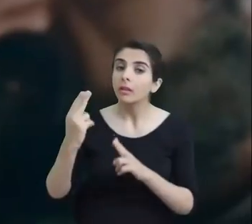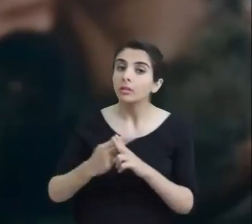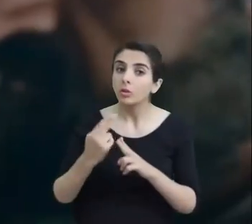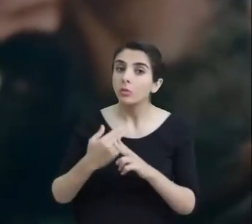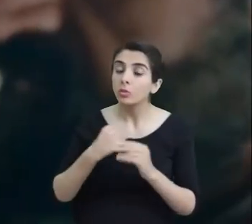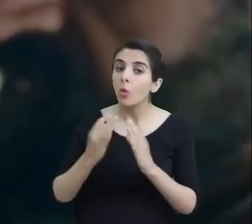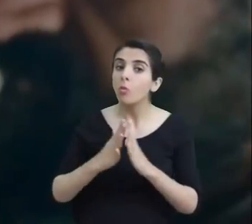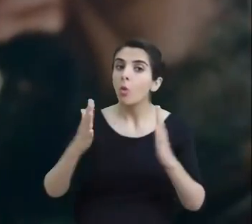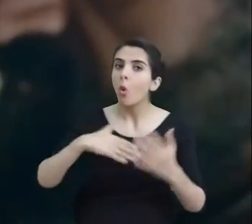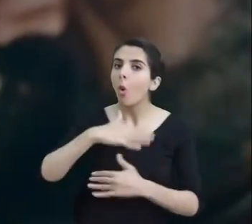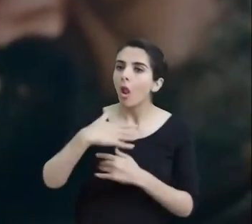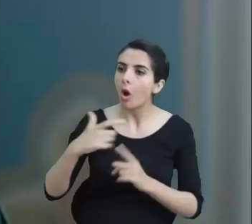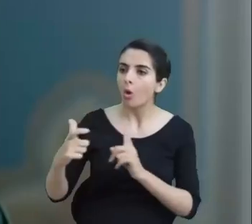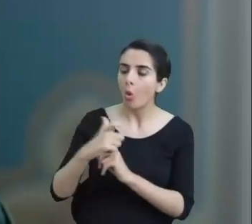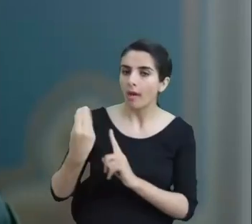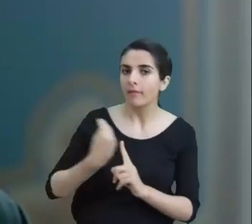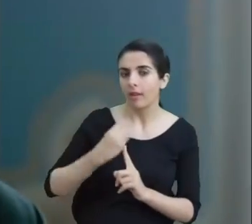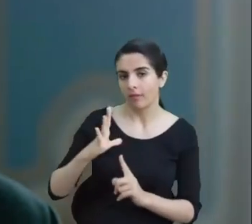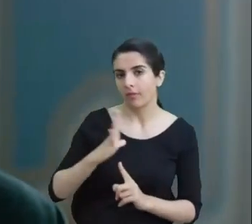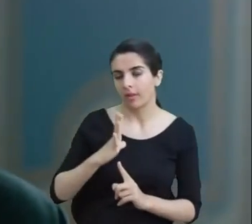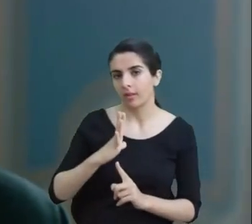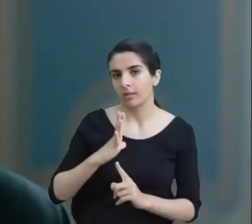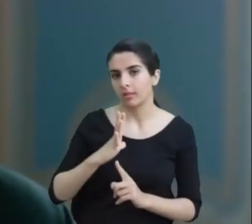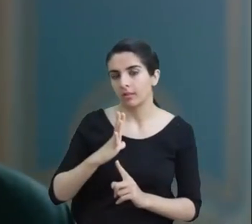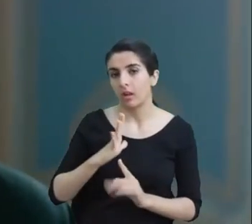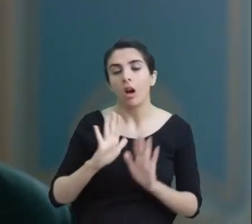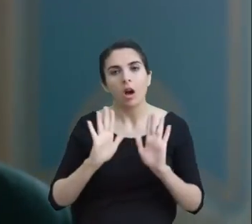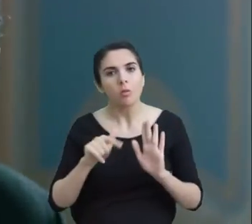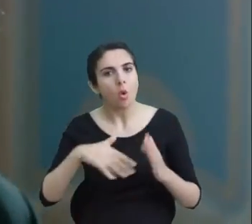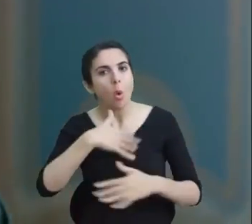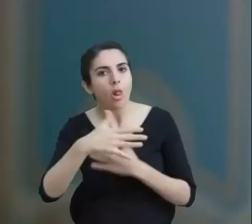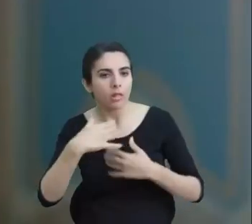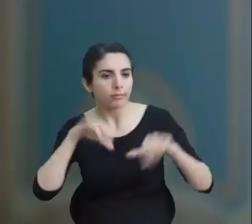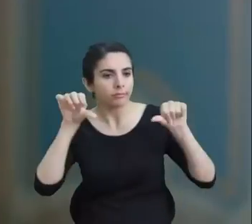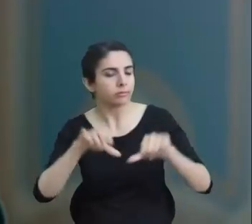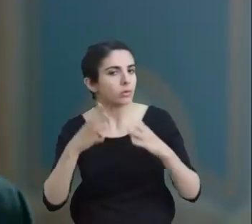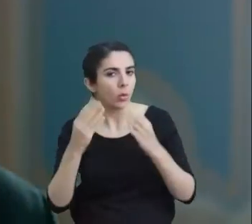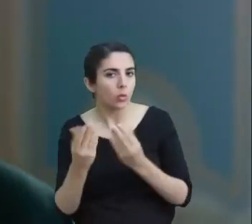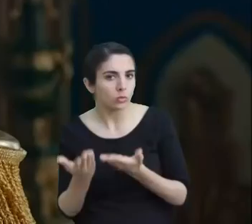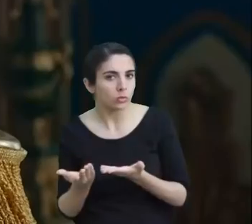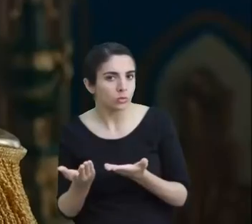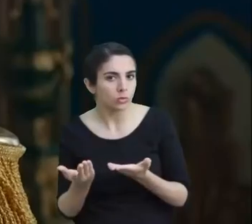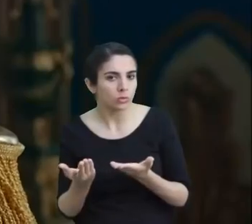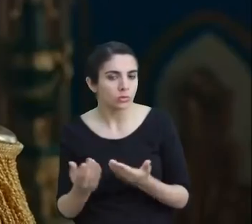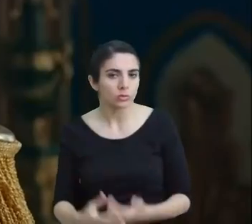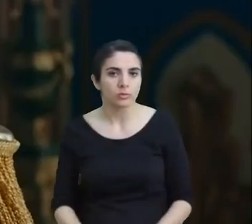Onun tecrübeleri bizi büyük olaylardan korumuştur sultanım. Lakin bu olayda aciz kalmıştır.